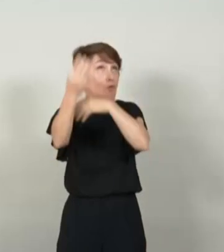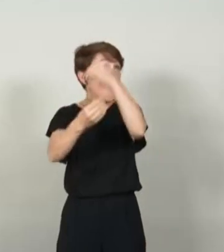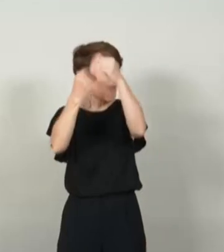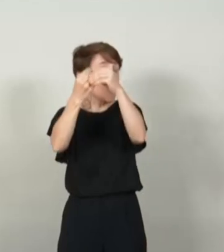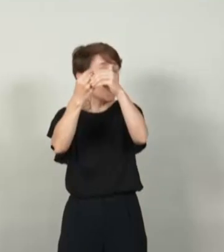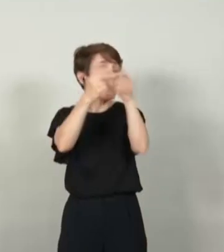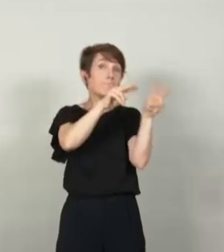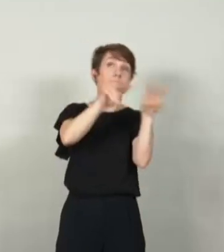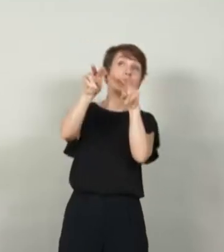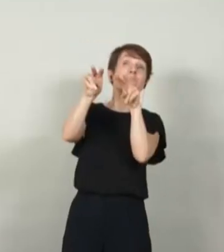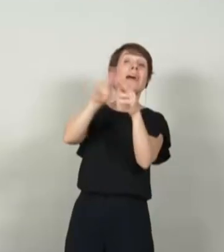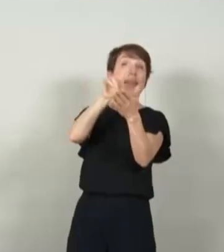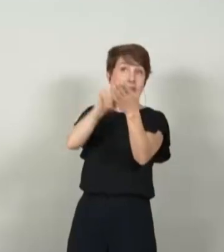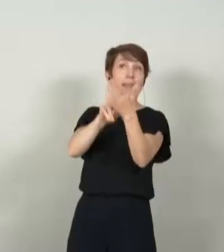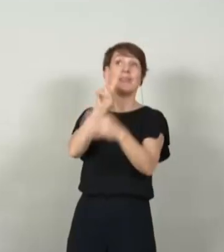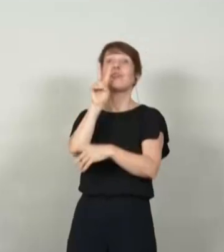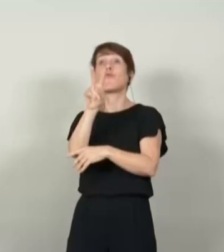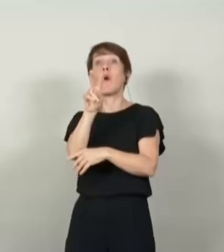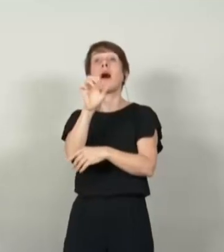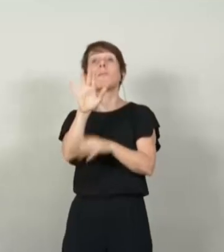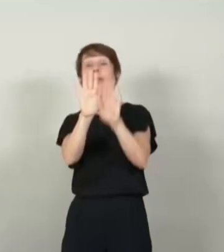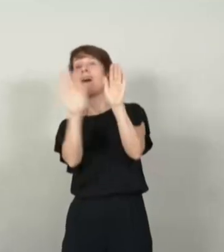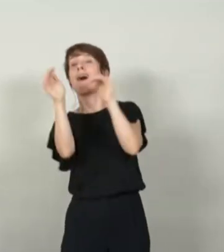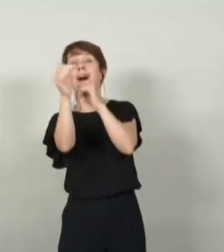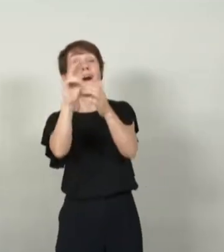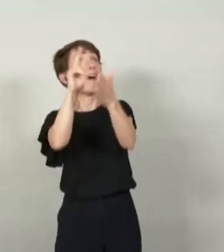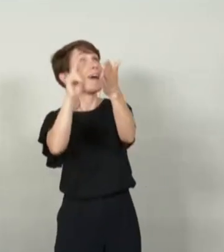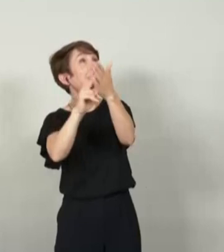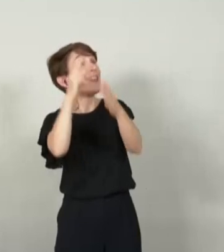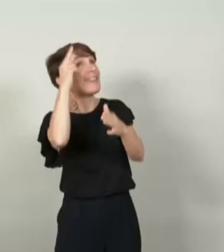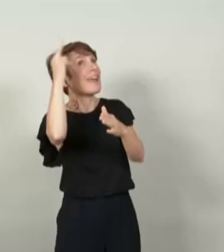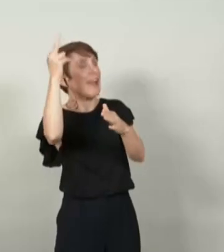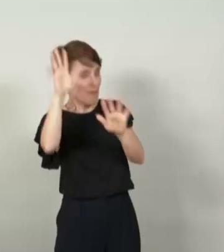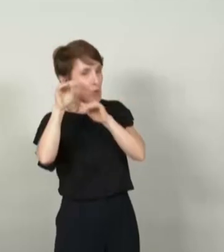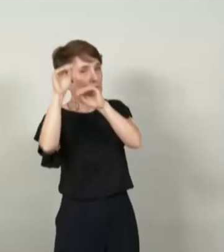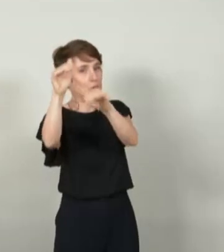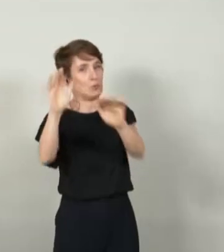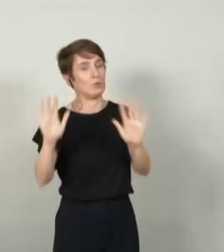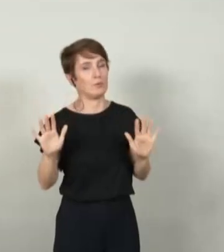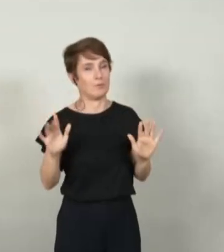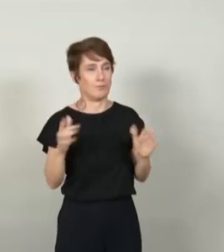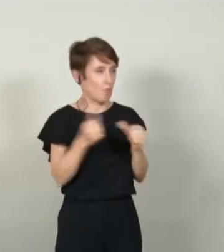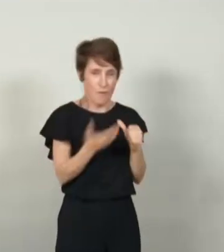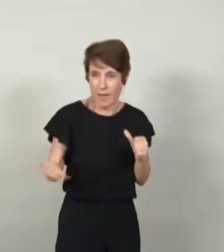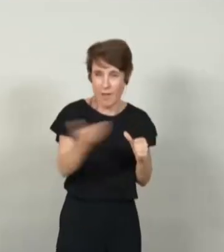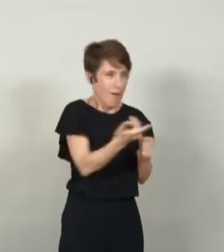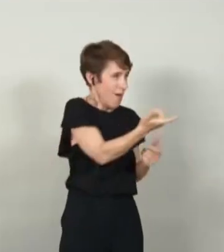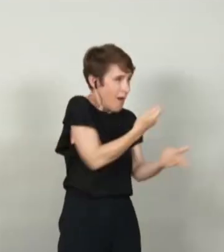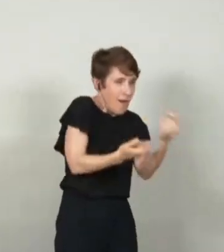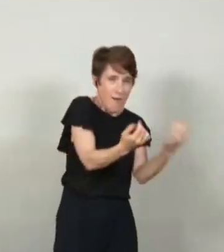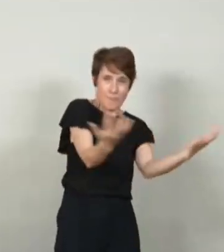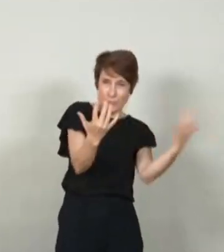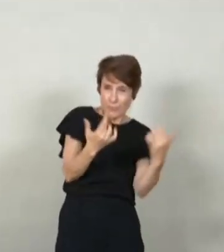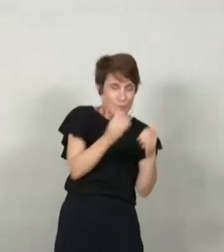mais en rêvant toujours à la réalité qui devrait être en cherchant sans cesse embarquer le plus grand nombre pour qu'un jour ce